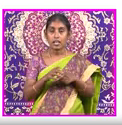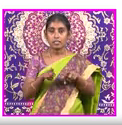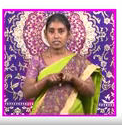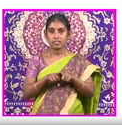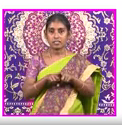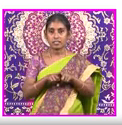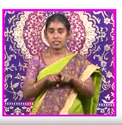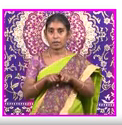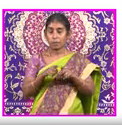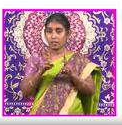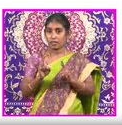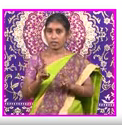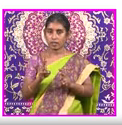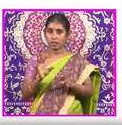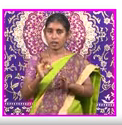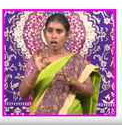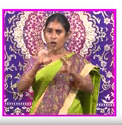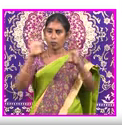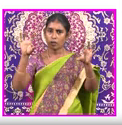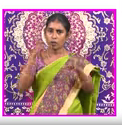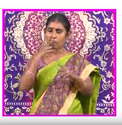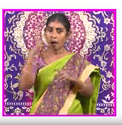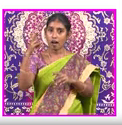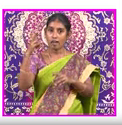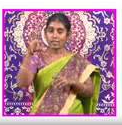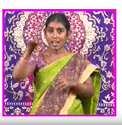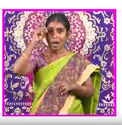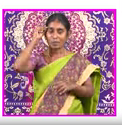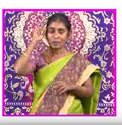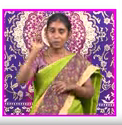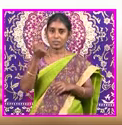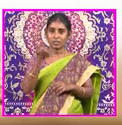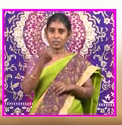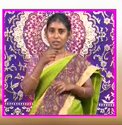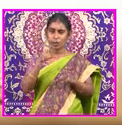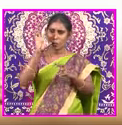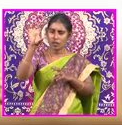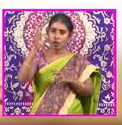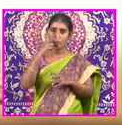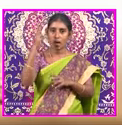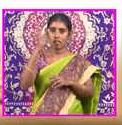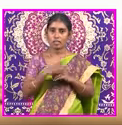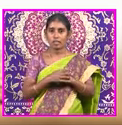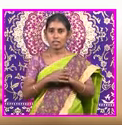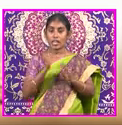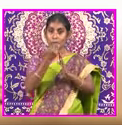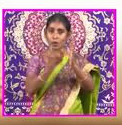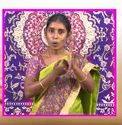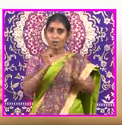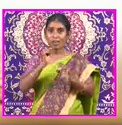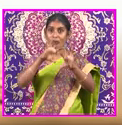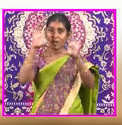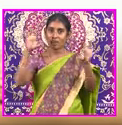ப்ரெசன்ட் அந்த ஸ்டேட் ஆஃப் த அட்மாஸ்பியர் நம்ம வந்து பார்க்கும்போது, வளிமண்டலத்தில் ஒரு குறிப்பிட்ட இடத்துல பார்க்கும்போது என்ன நிலை